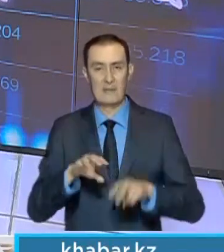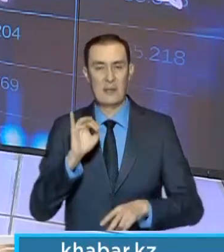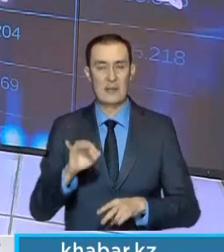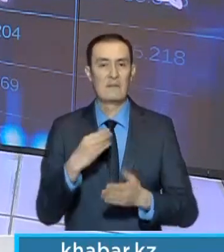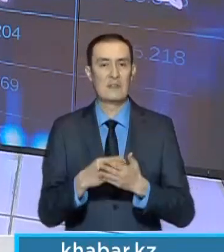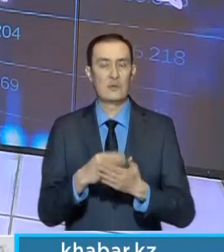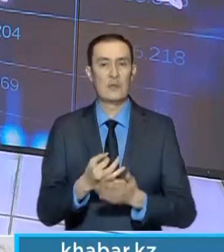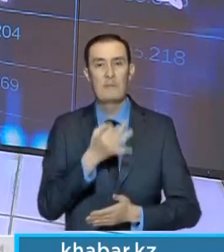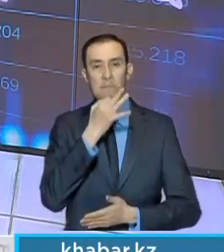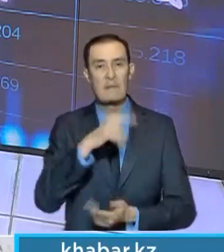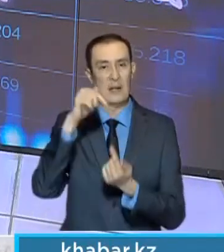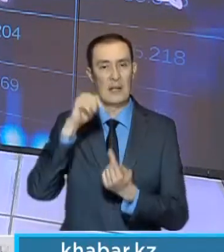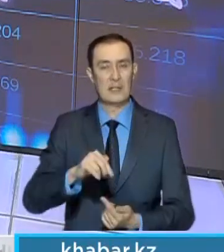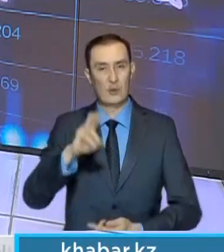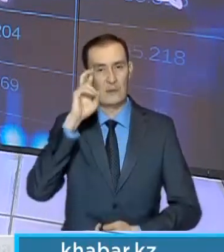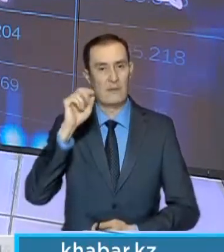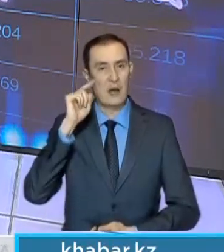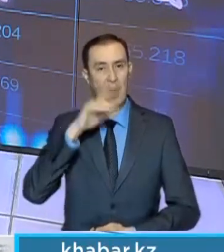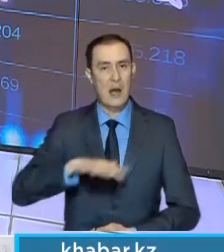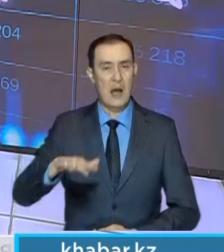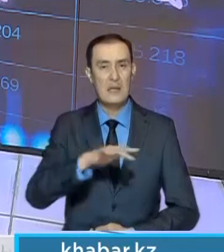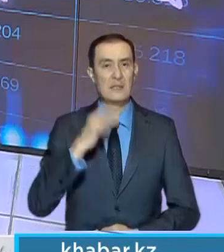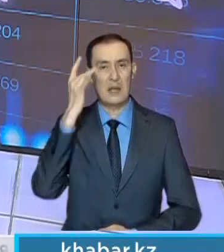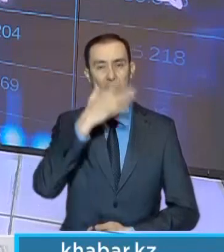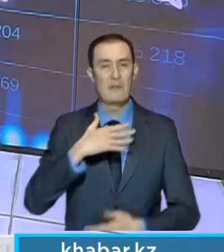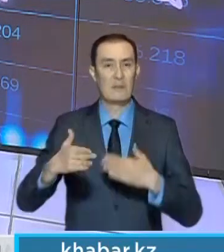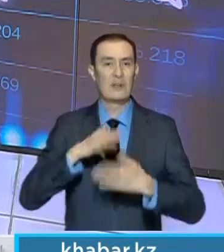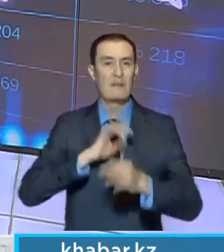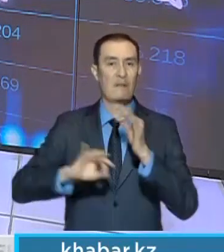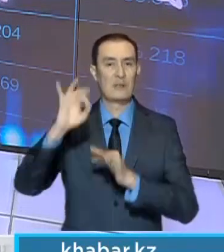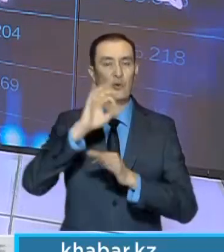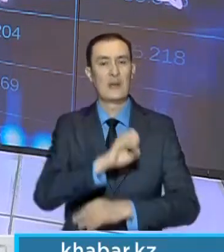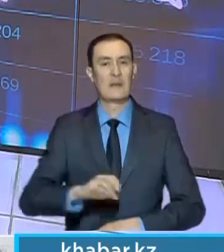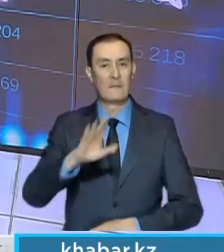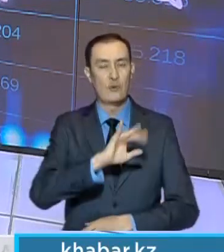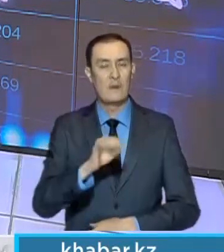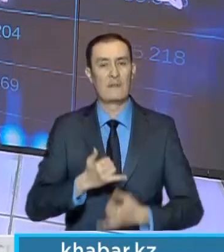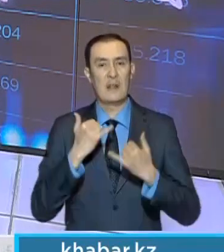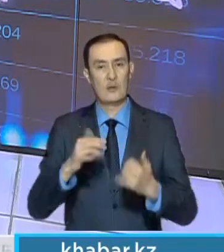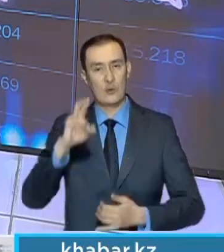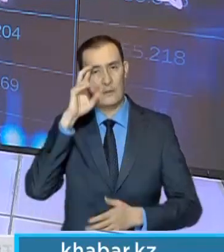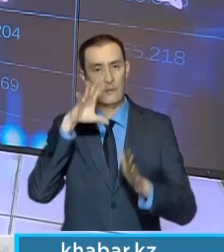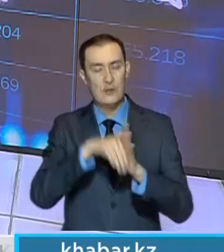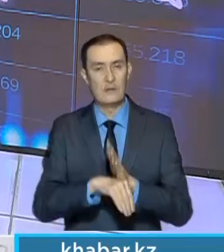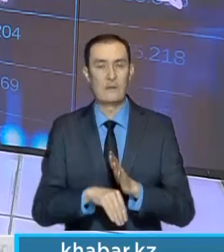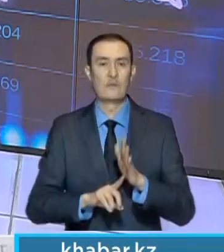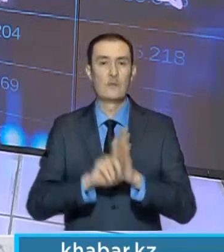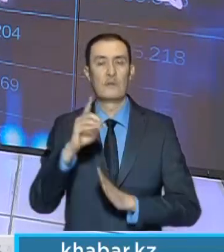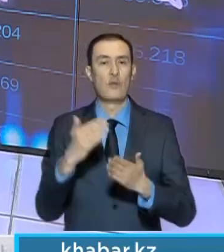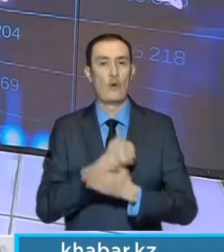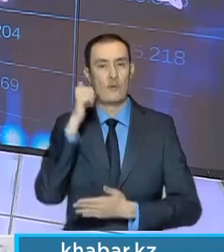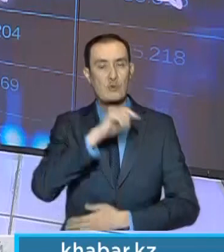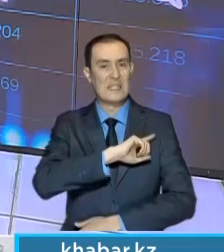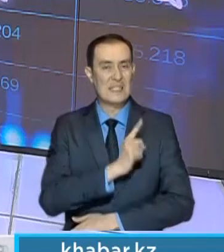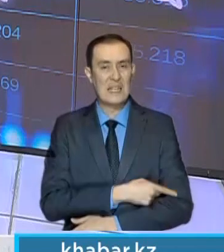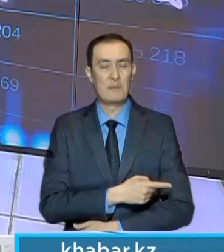инвестиционной привлекательности государств Азии Африки Ближнего Востока Европы в нём выделяются страны которые вступают в Новый год с